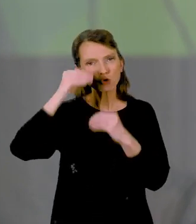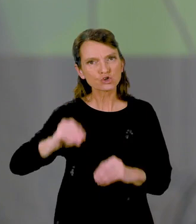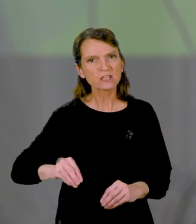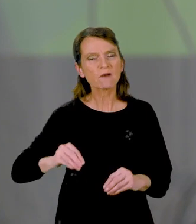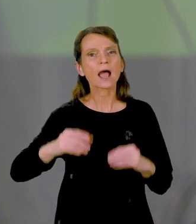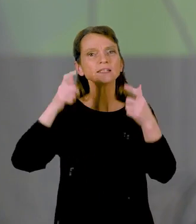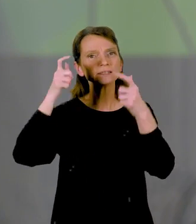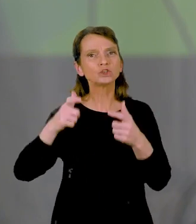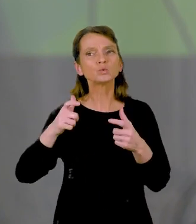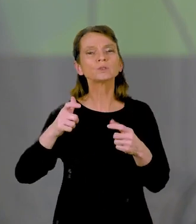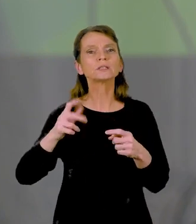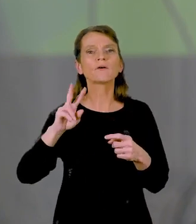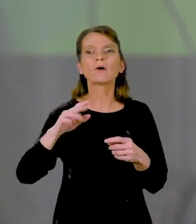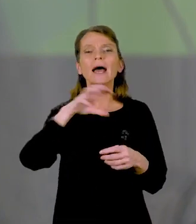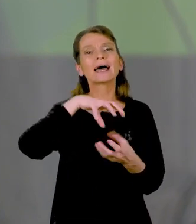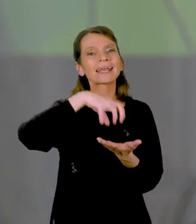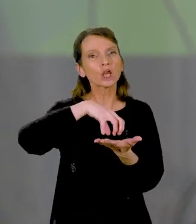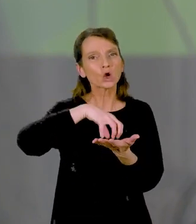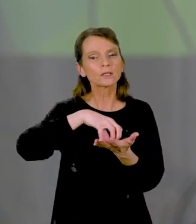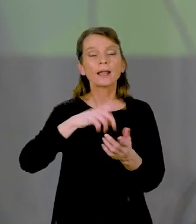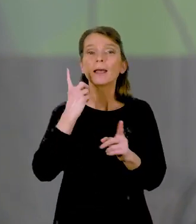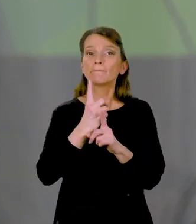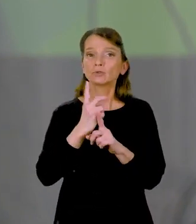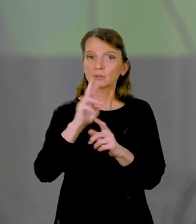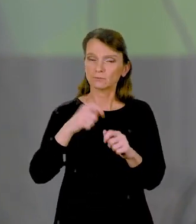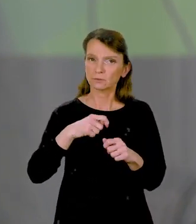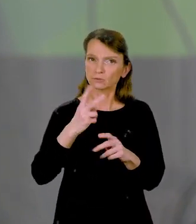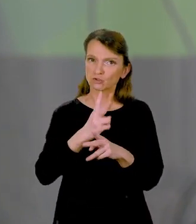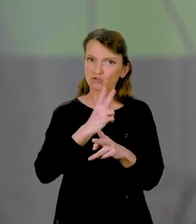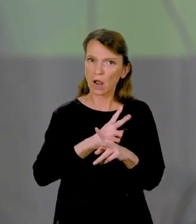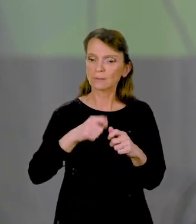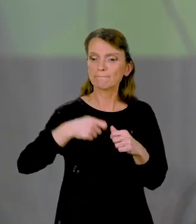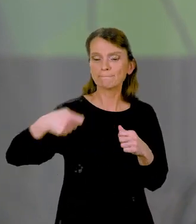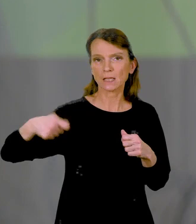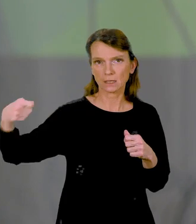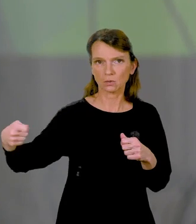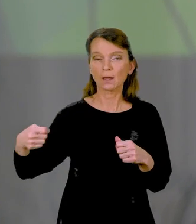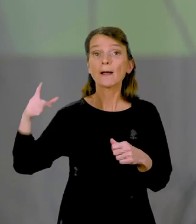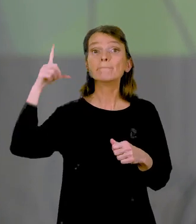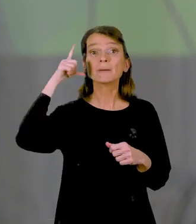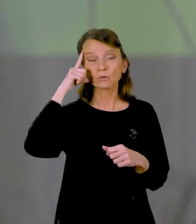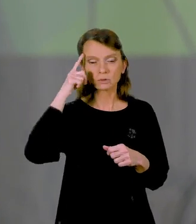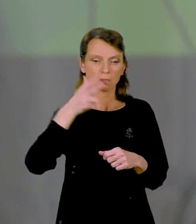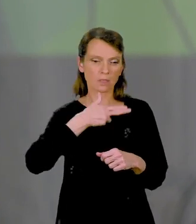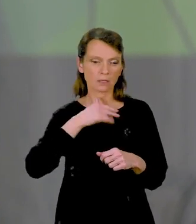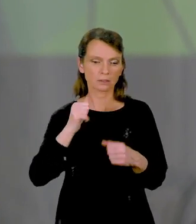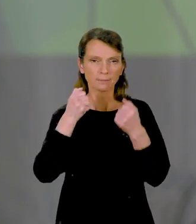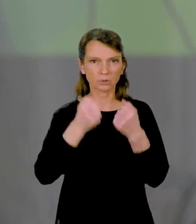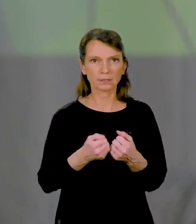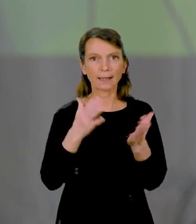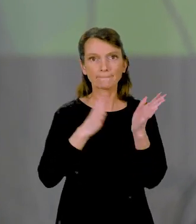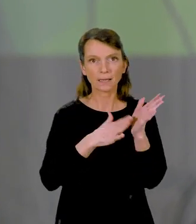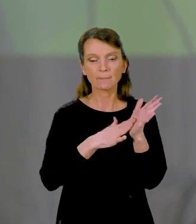tako v regionalnem in vedno bolj tudi državnem merilu. Predvsem pa je nagrada postala primer